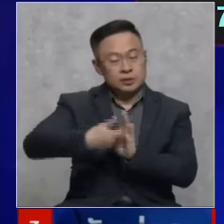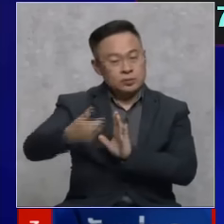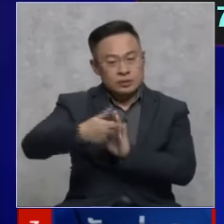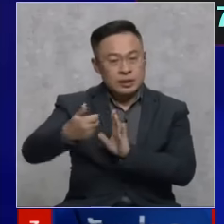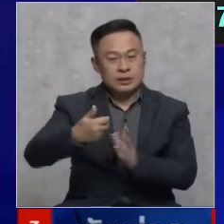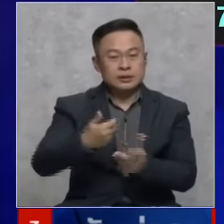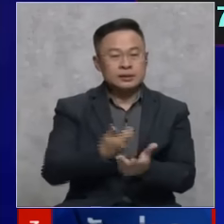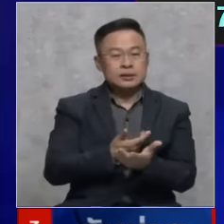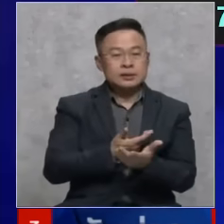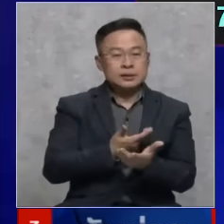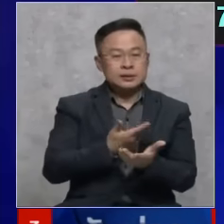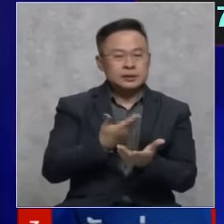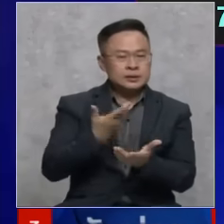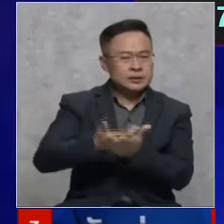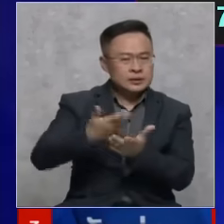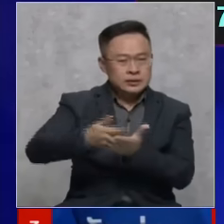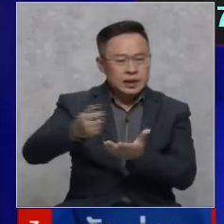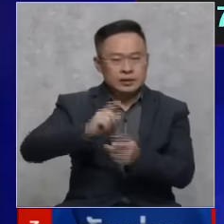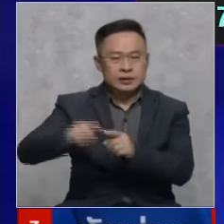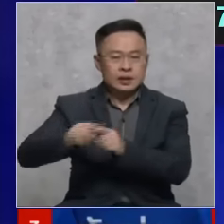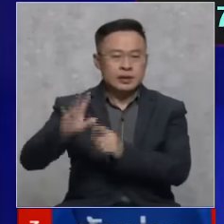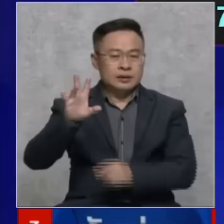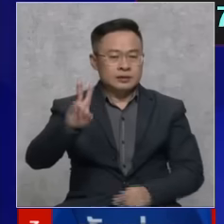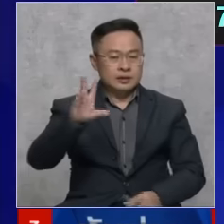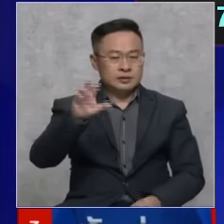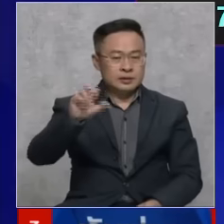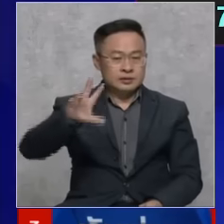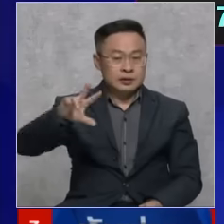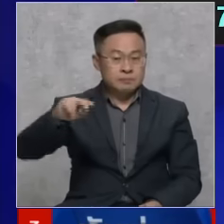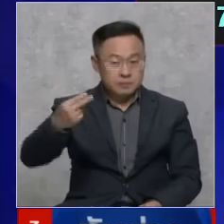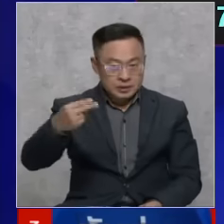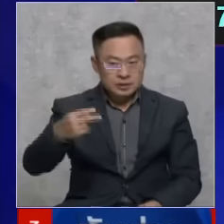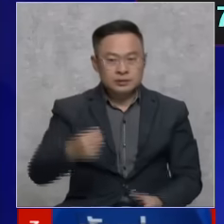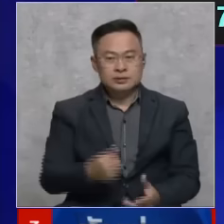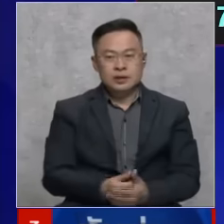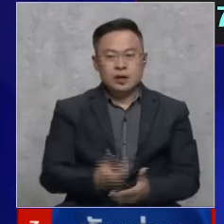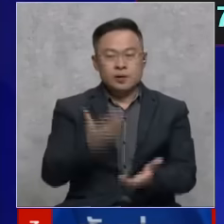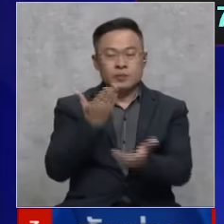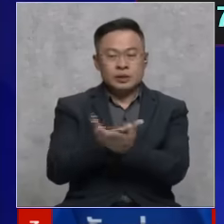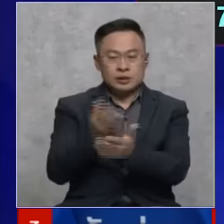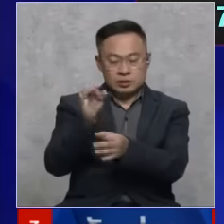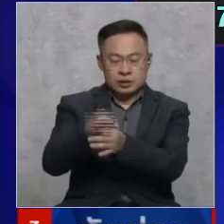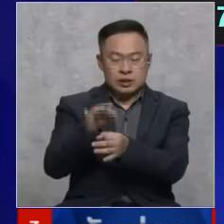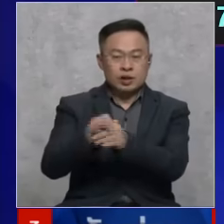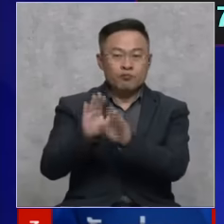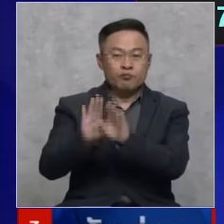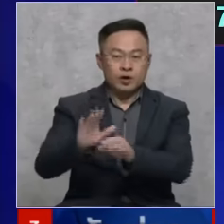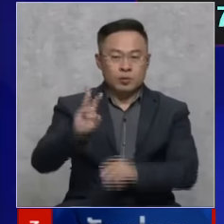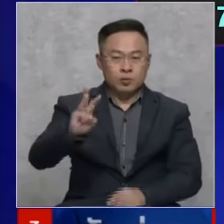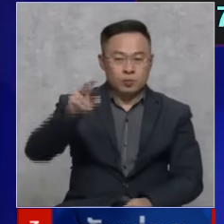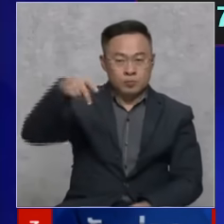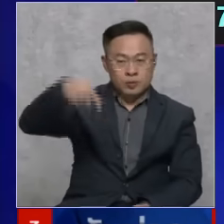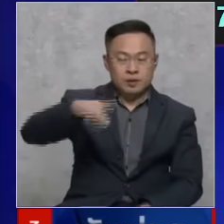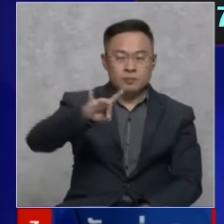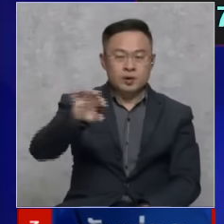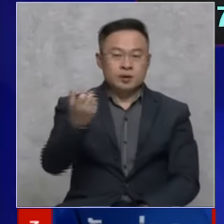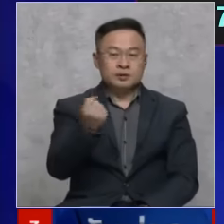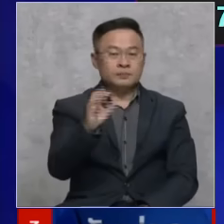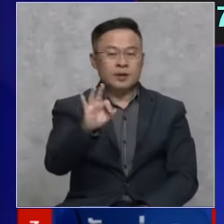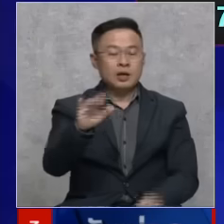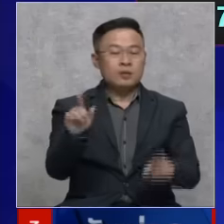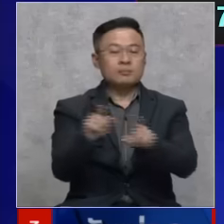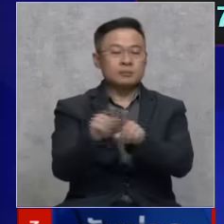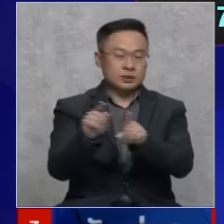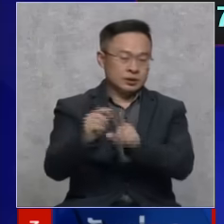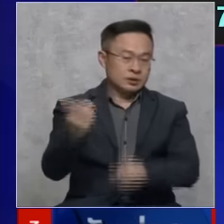730,714 บาทนะคะนักข่าวนะฮะรายงานบอกว่าการยื่นบัญชีทรัพย์สินและหนี้สินของคุณมณพรครั้งนี้ก็เป็นเช่นเดียวกันกับครั้